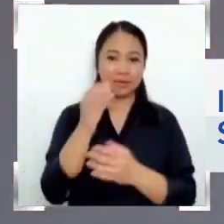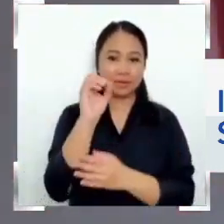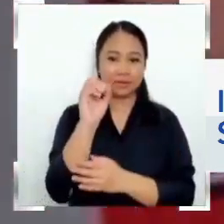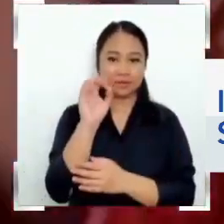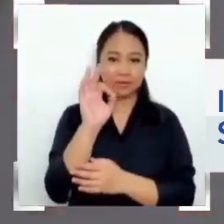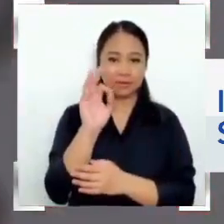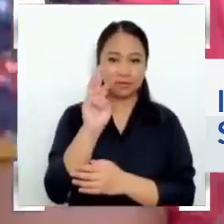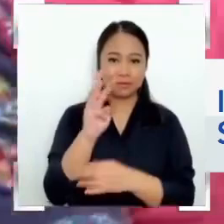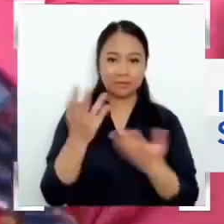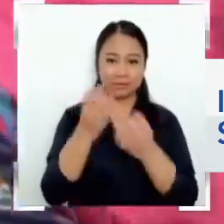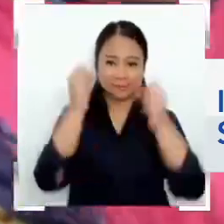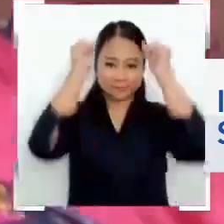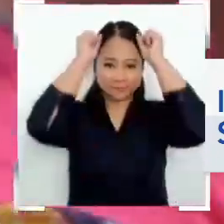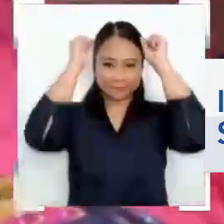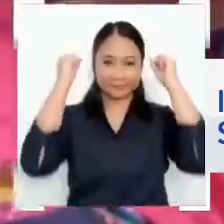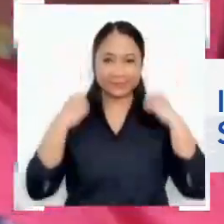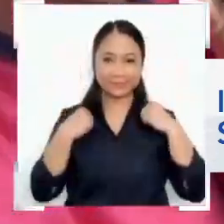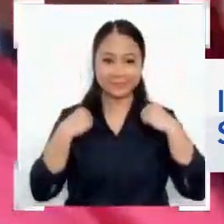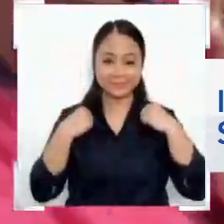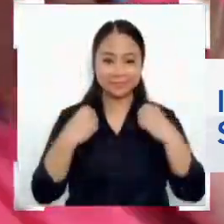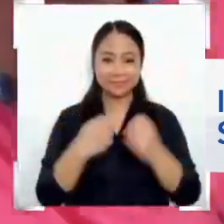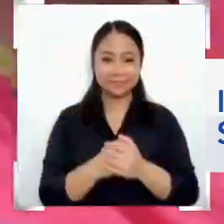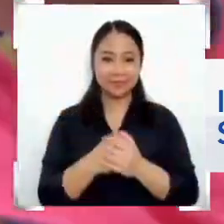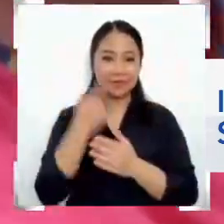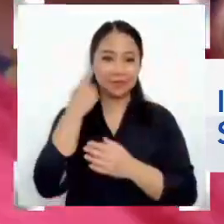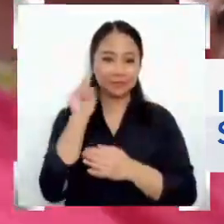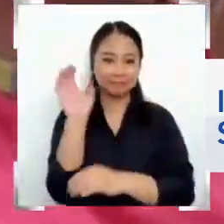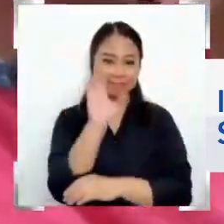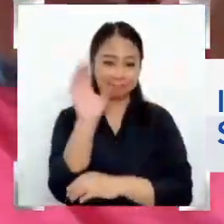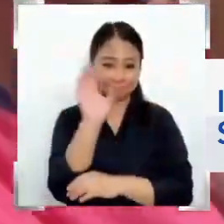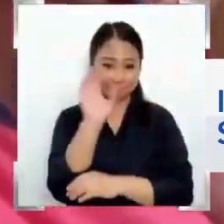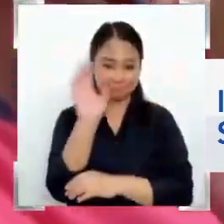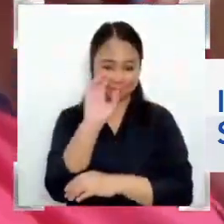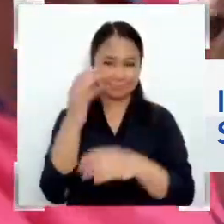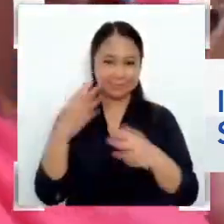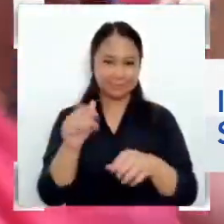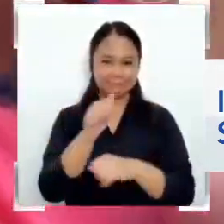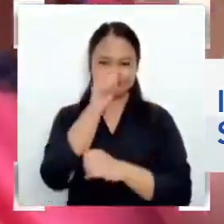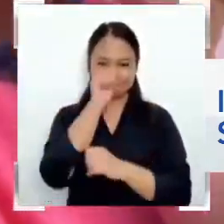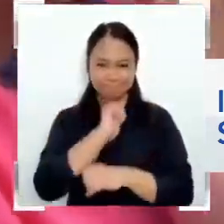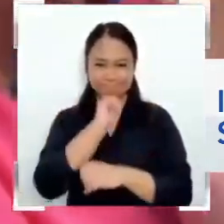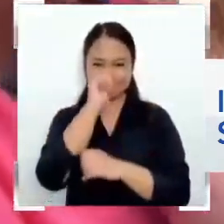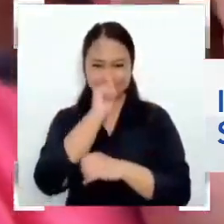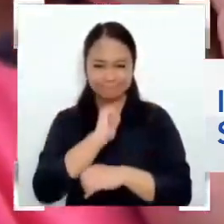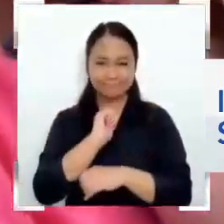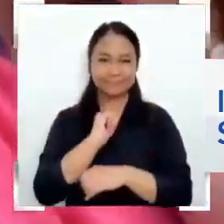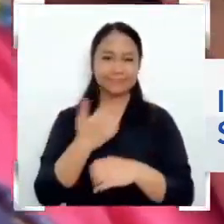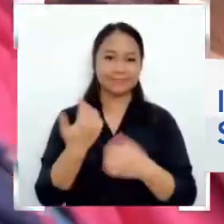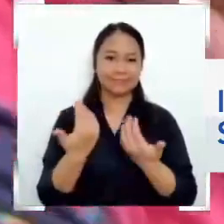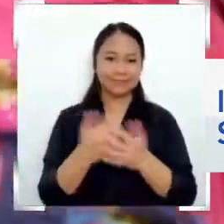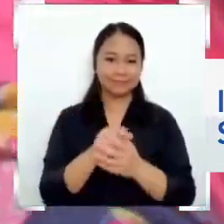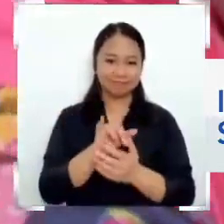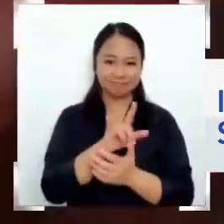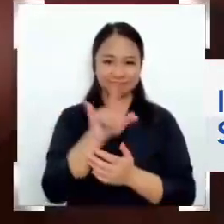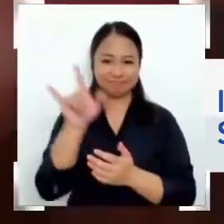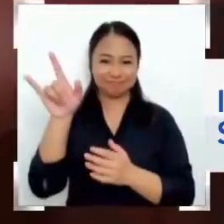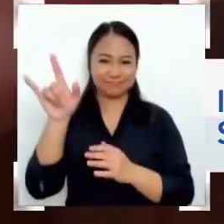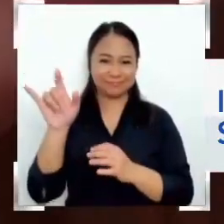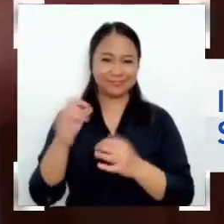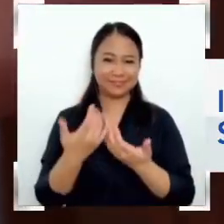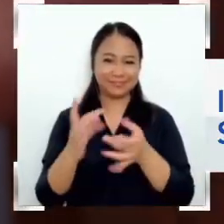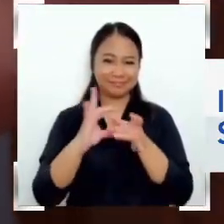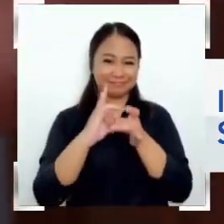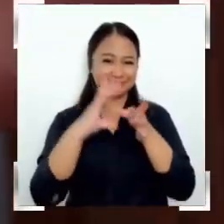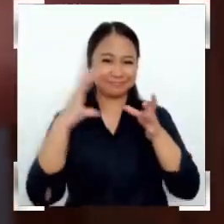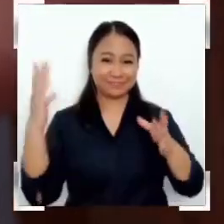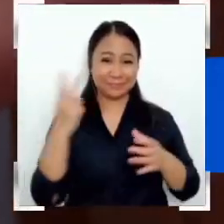Arabia. Pamasko na raw ito ng ina na tinitiis ang mawalay sa anak at apo sa Pilipinas. Pinitay